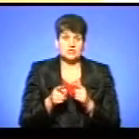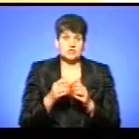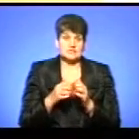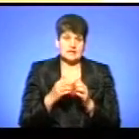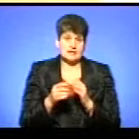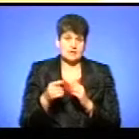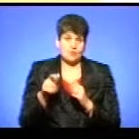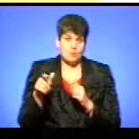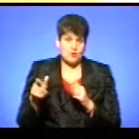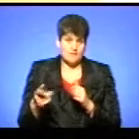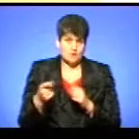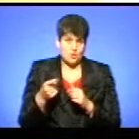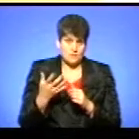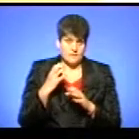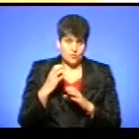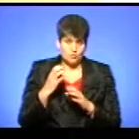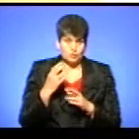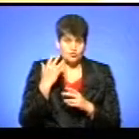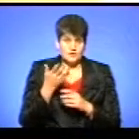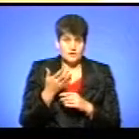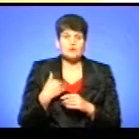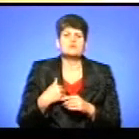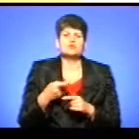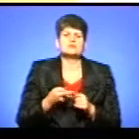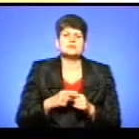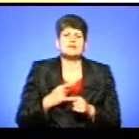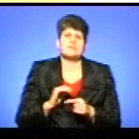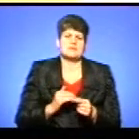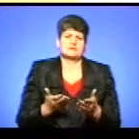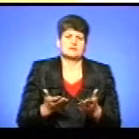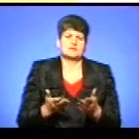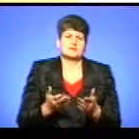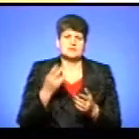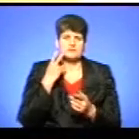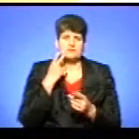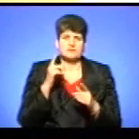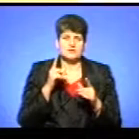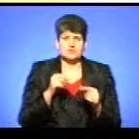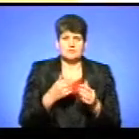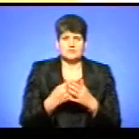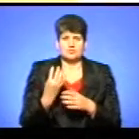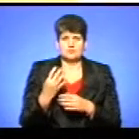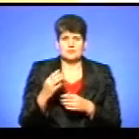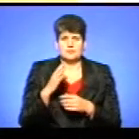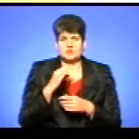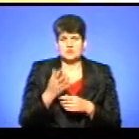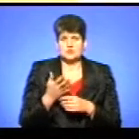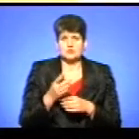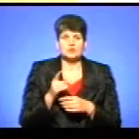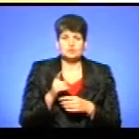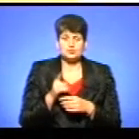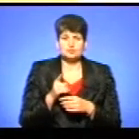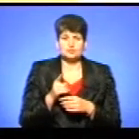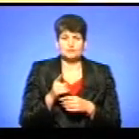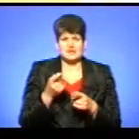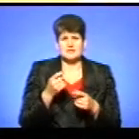тернополянин автобусом, уявіть собі, так, то для чого мені цей бізнес? Завжди він виїжджає в районі 4 машин кожен день. Чому? Тому що вони реально